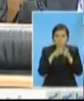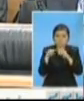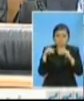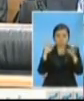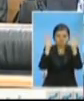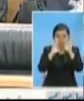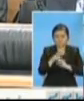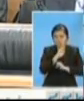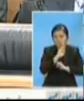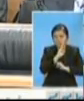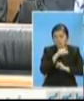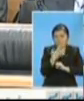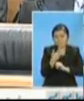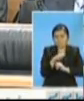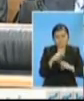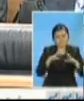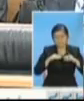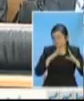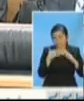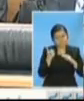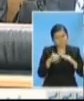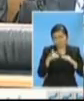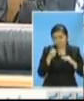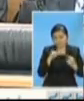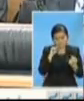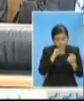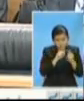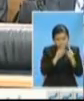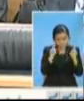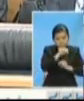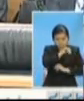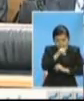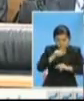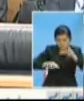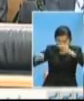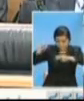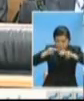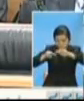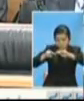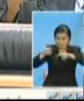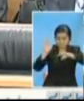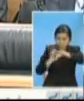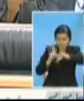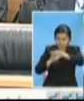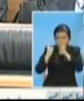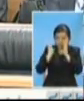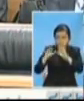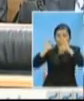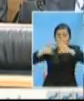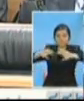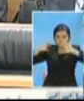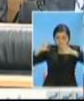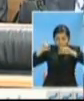ว่าที่ผมใช้คำว่ารังเกียจแล้วต้องเรียกร้องคณะกรรมการต้องจี้รัฐมนตรีและเจ้าหน้าที่รัฐเอาจริงเนื่องจากว่าหลักฐานมันเจิง